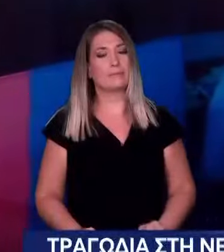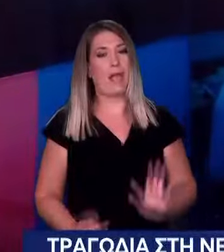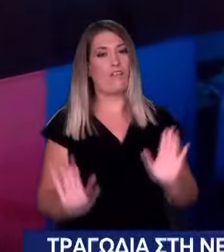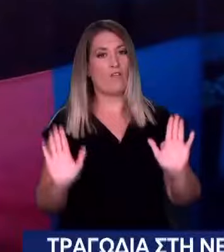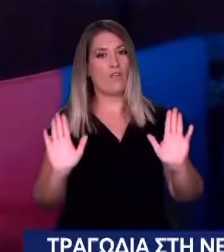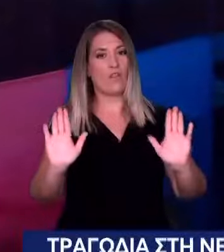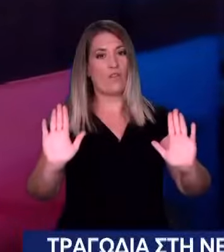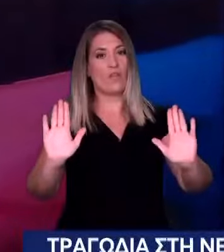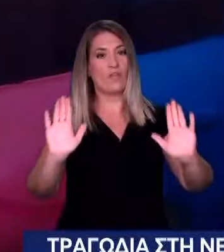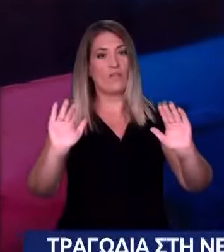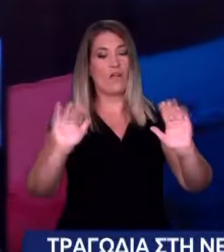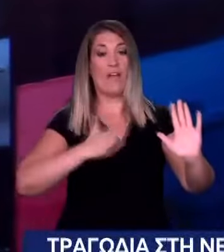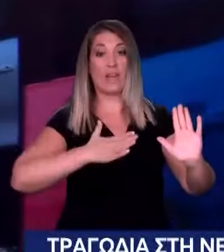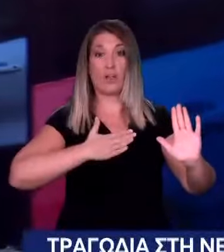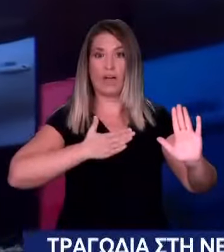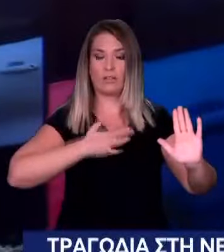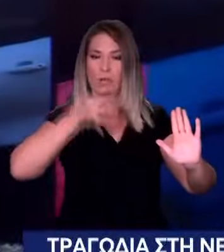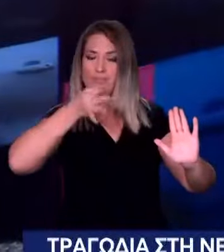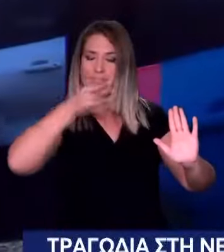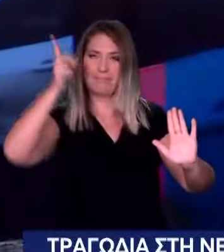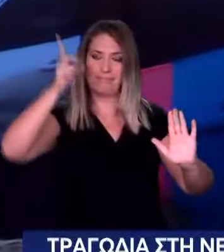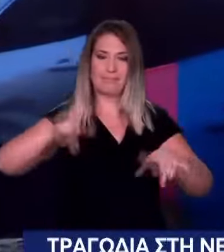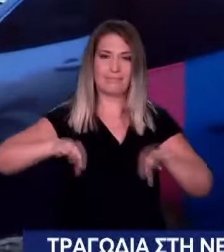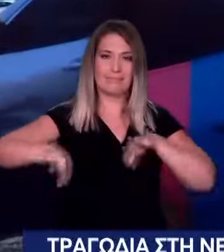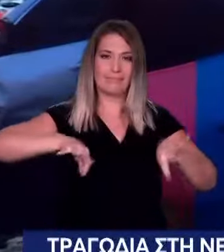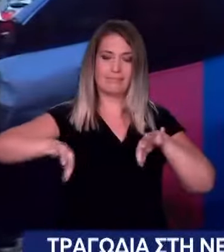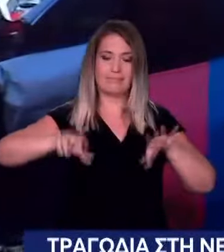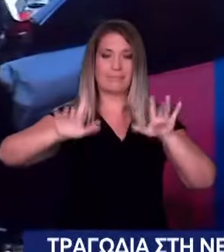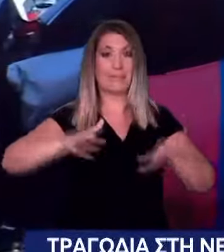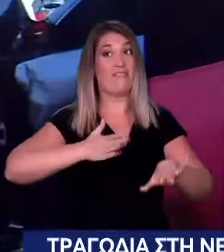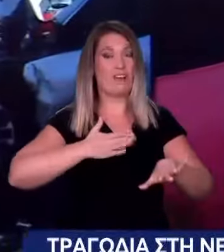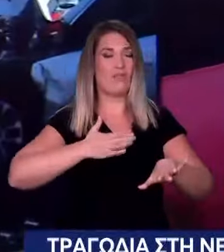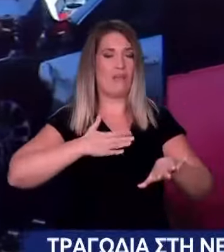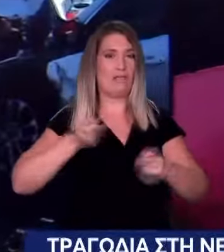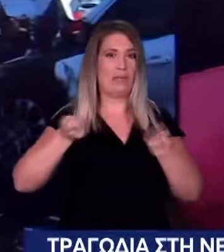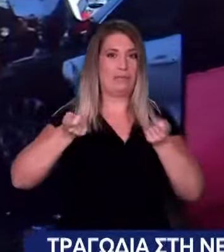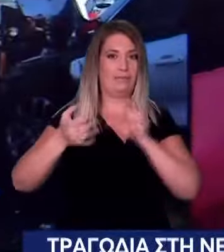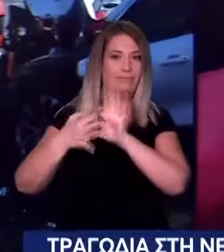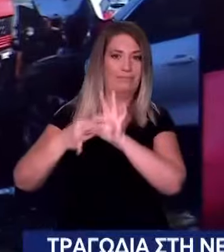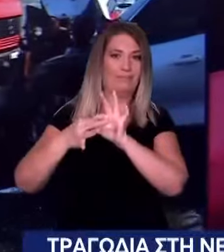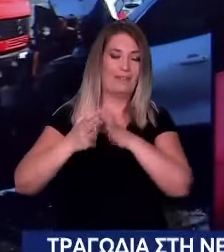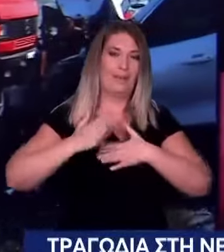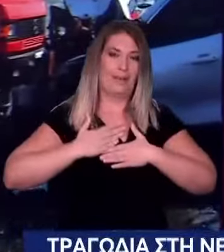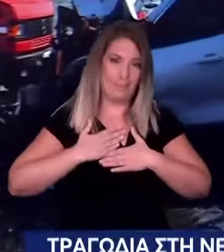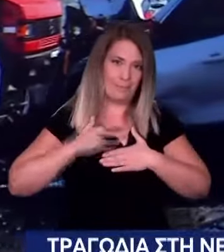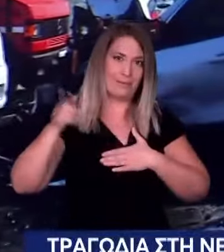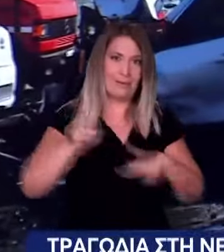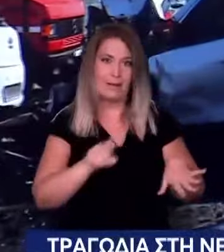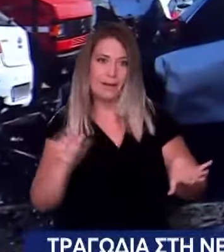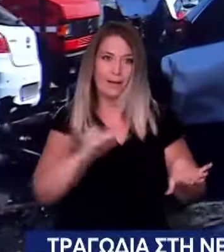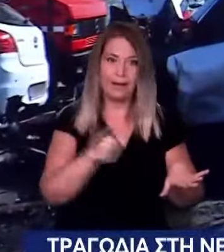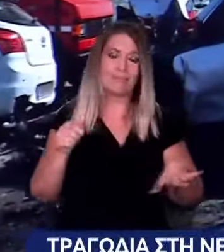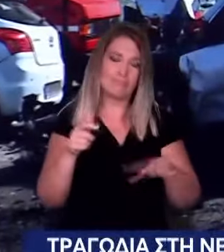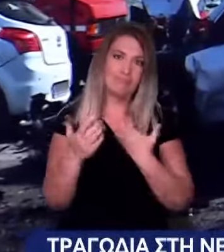αυτό ακριβώς. Εδώ. Ευχαριστώ ακριβώς αυτό το σημείο. Ευχαριστώ πολύ για μια ακόμα φορά την πολύτιμη βοήθεια των ανθρώπων στο κοντρόλ για αυτή την